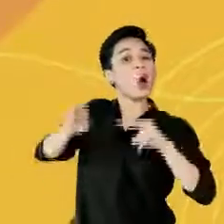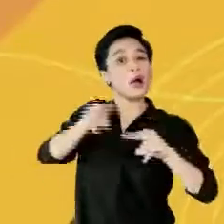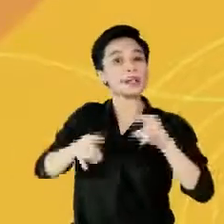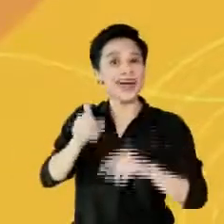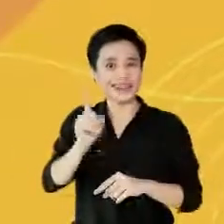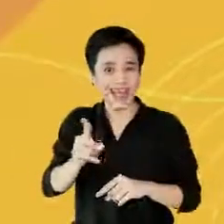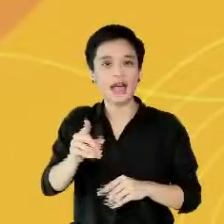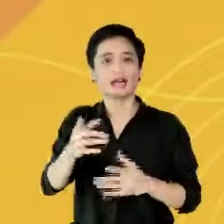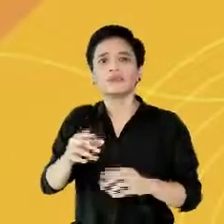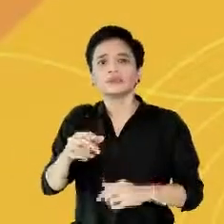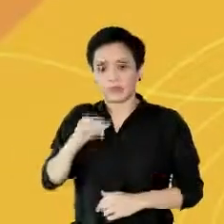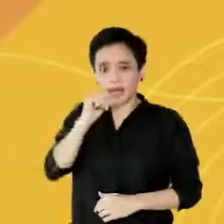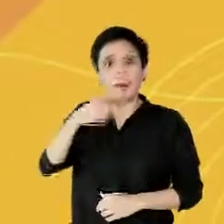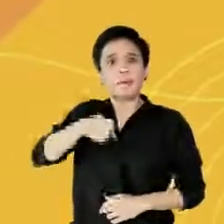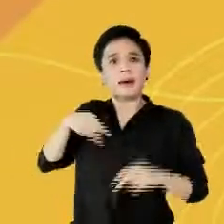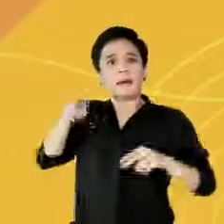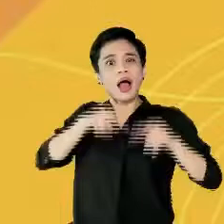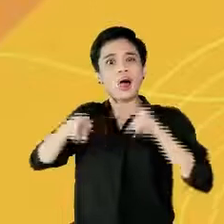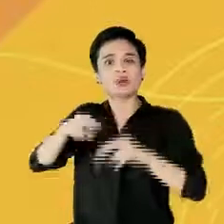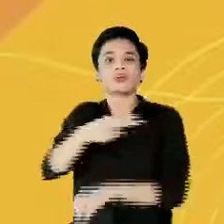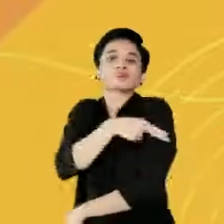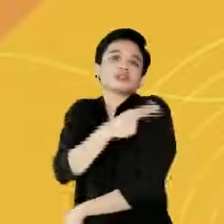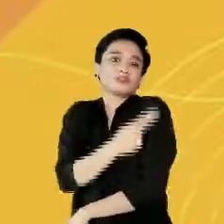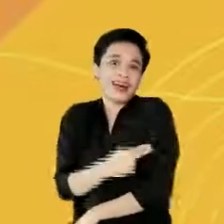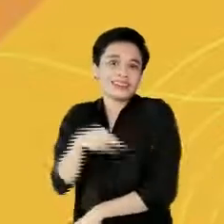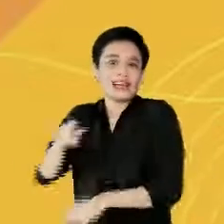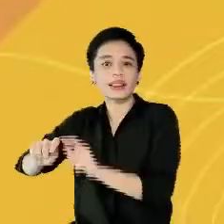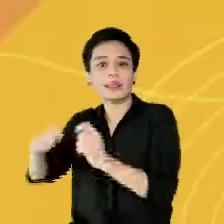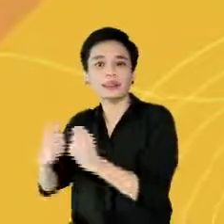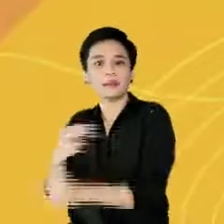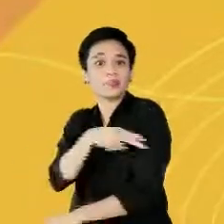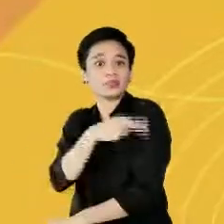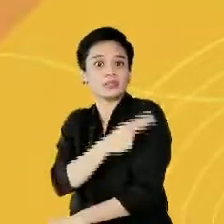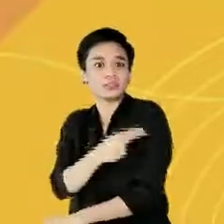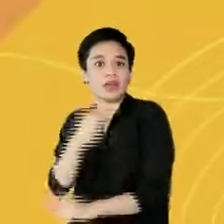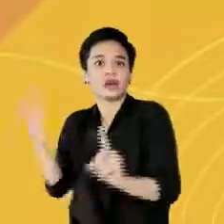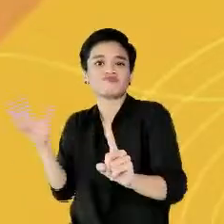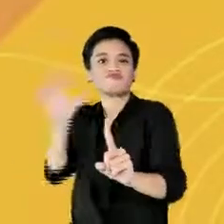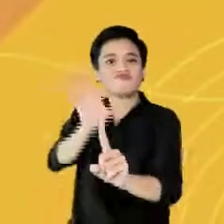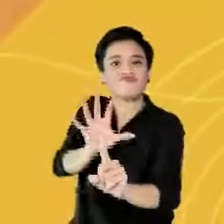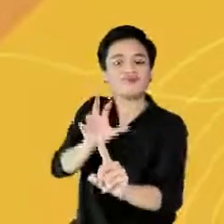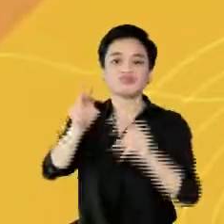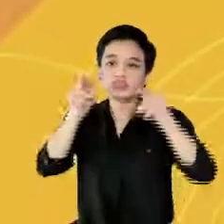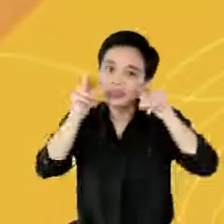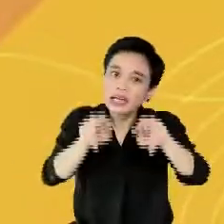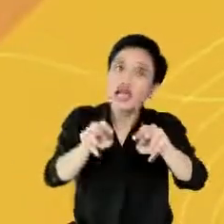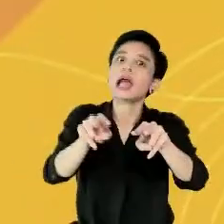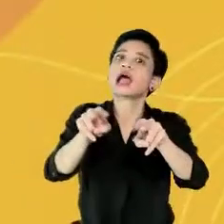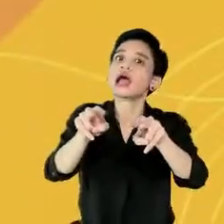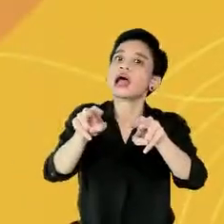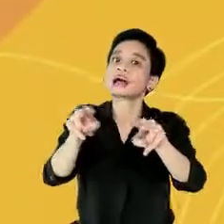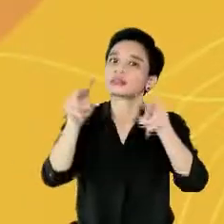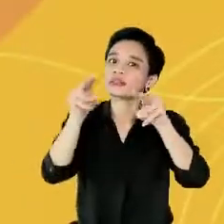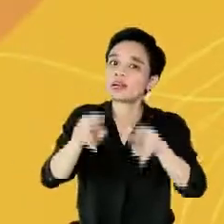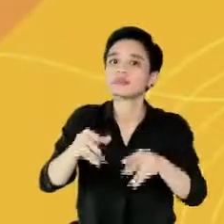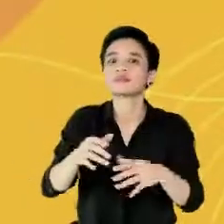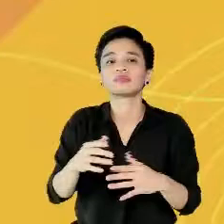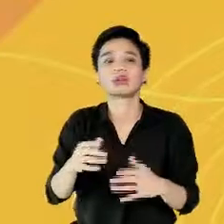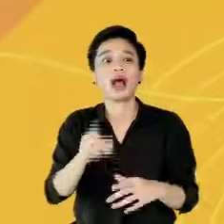Pusat seperempat jadi ada beberapa rekan Puskesmas ditayangkan lakukan tujukan khusus kepada